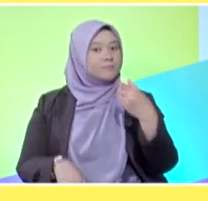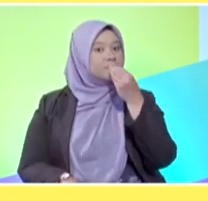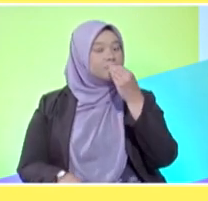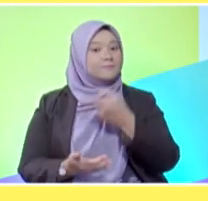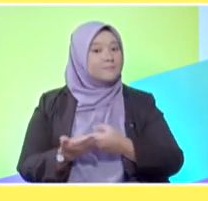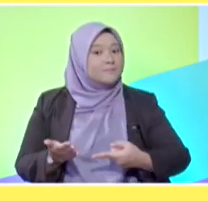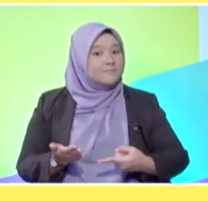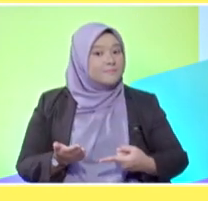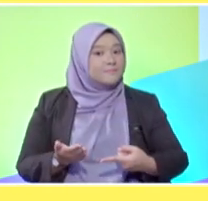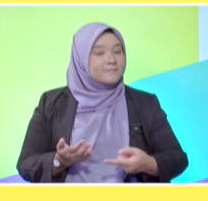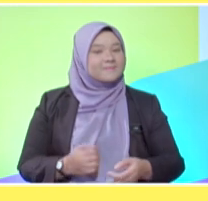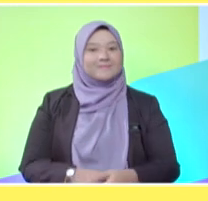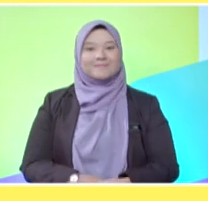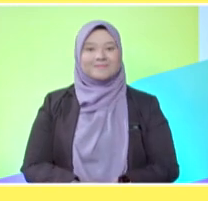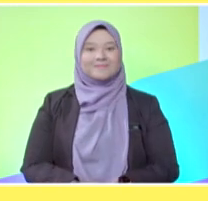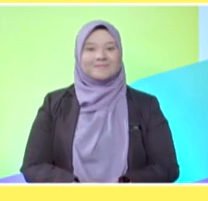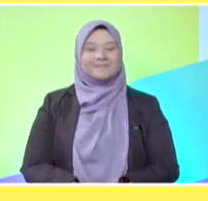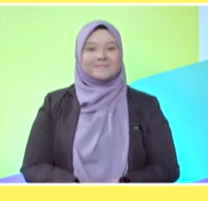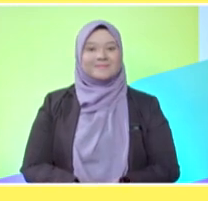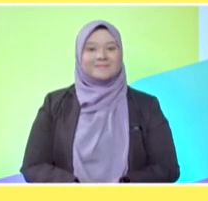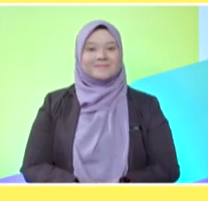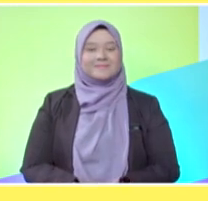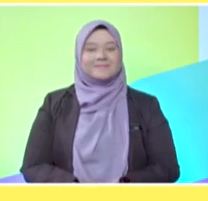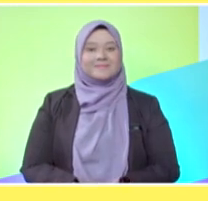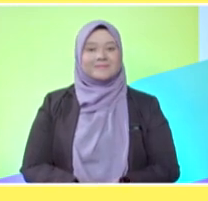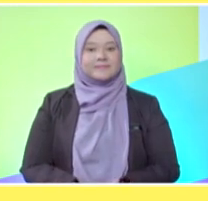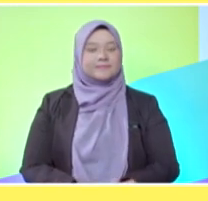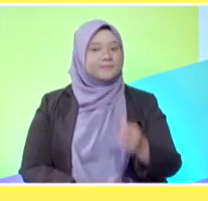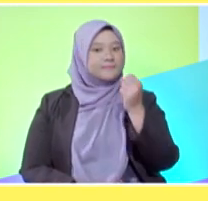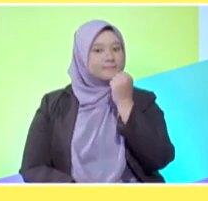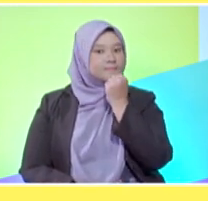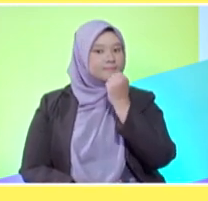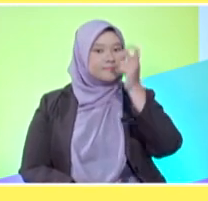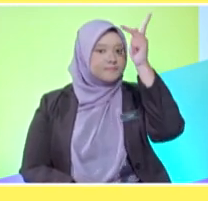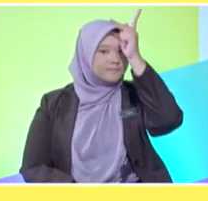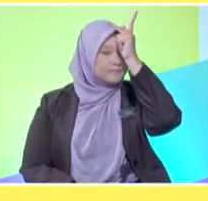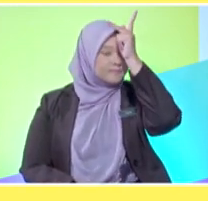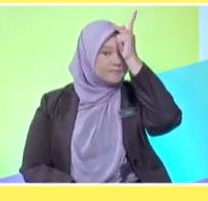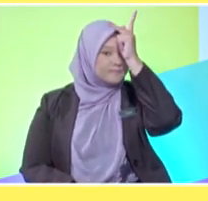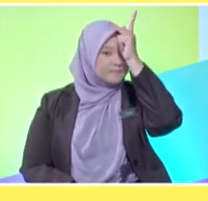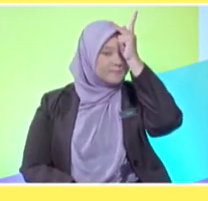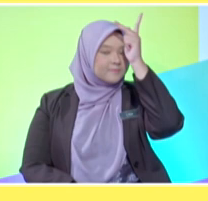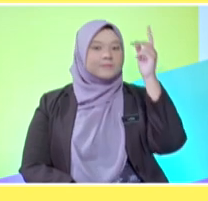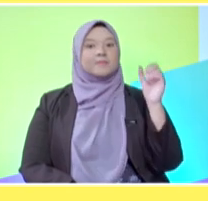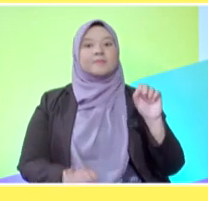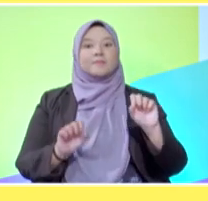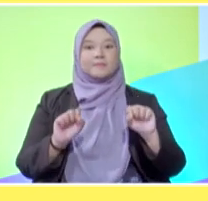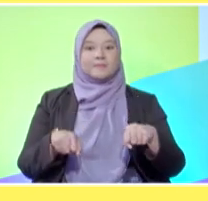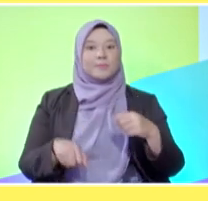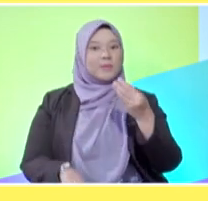kambing kambing nih Put sejenis hewan yang makan tumbuh-tumbuhan